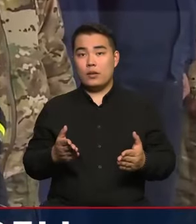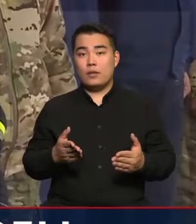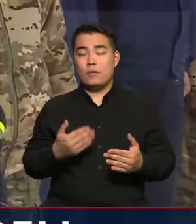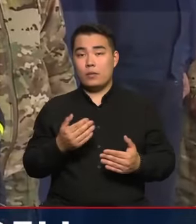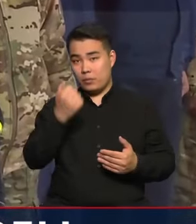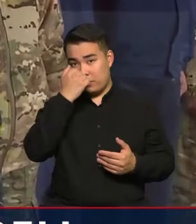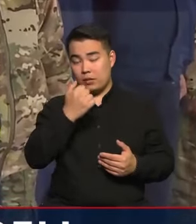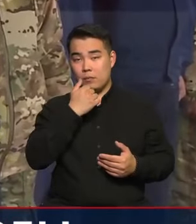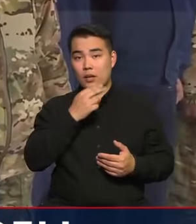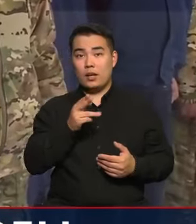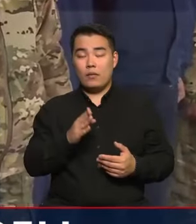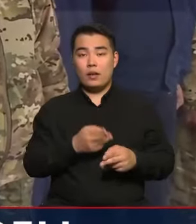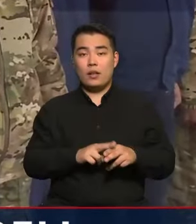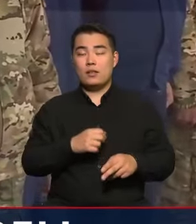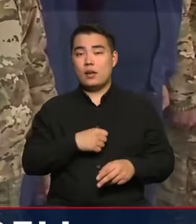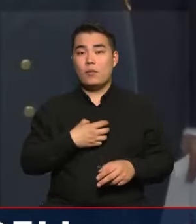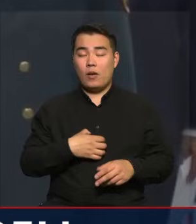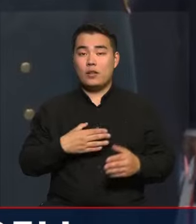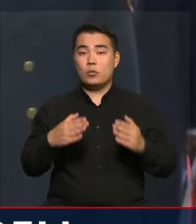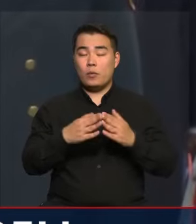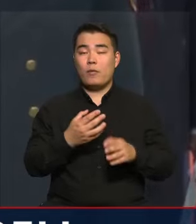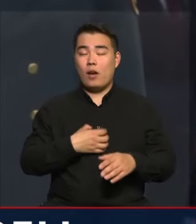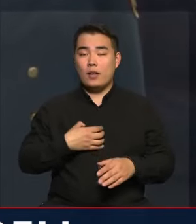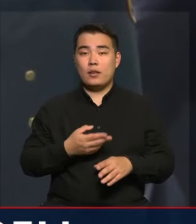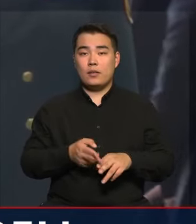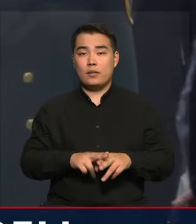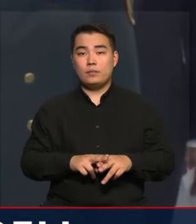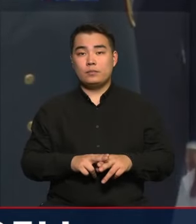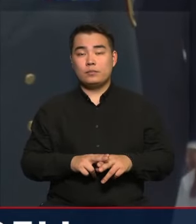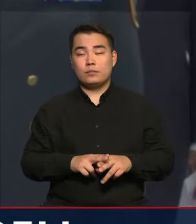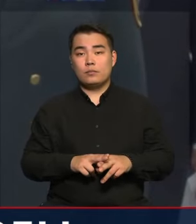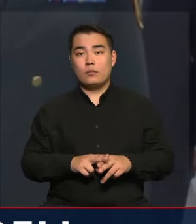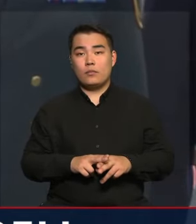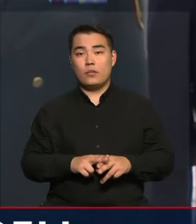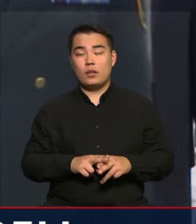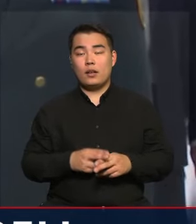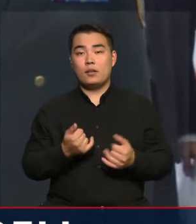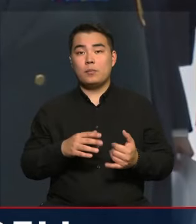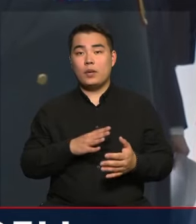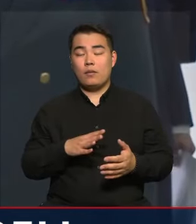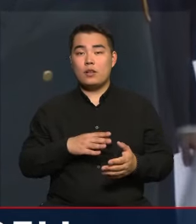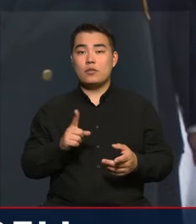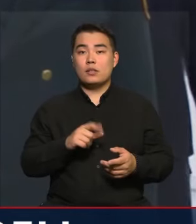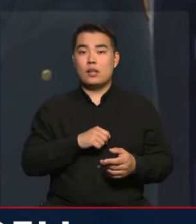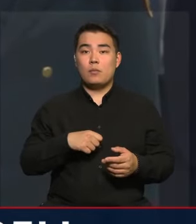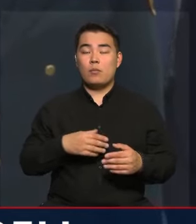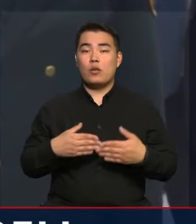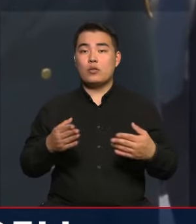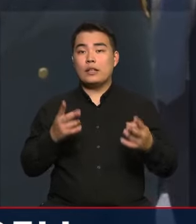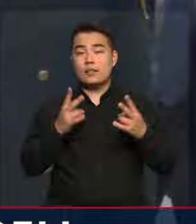сізге. Баспана деген ең маңызды мәселе, мен бәрін түсініп жатырмын. Жақында үлкен топан су болды бізде, үлкен